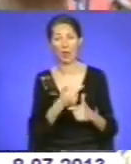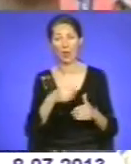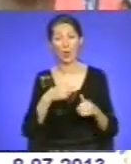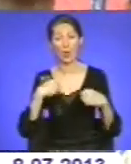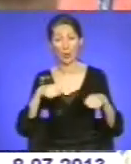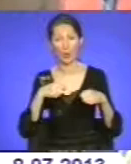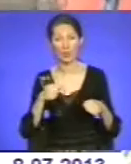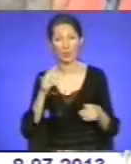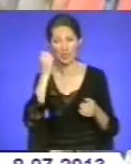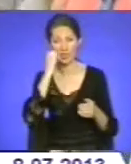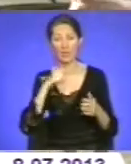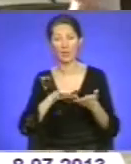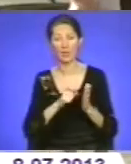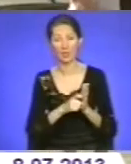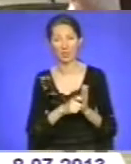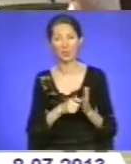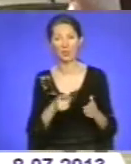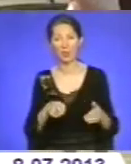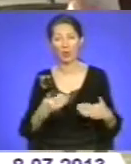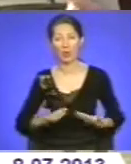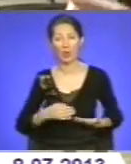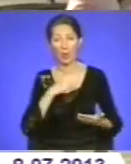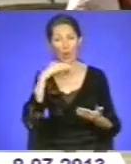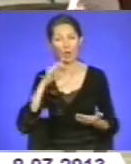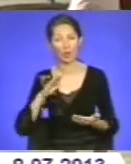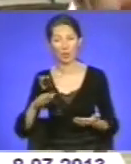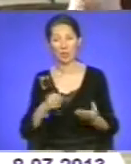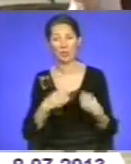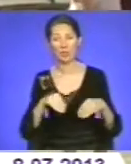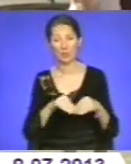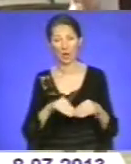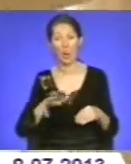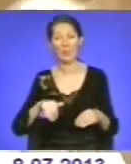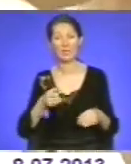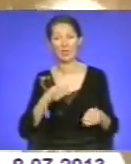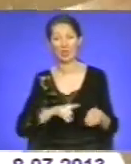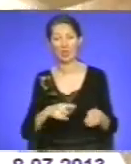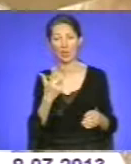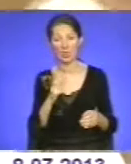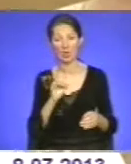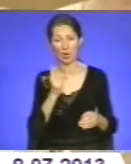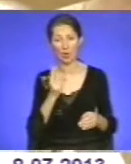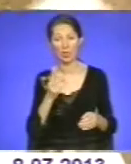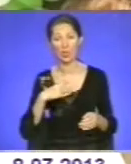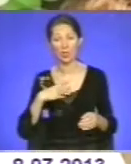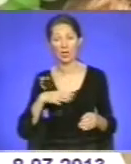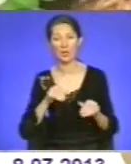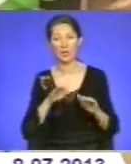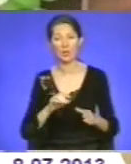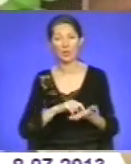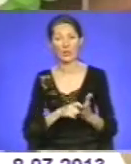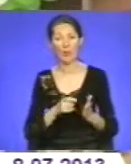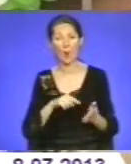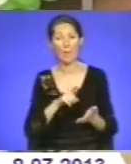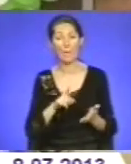вчинили багатодітна родина киян – Ольга та Павло. Кажуть, після народження третьої дитини зволікати з вирішенням квартирного питання не стали. Можна сказати,